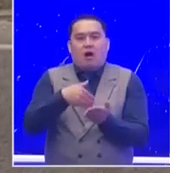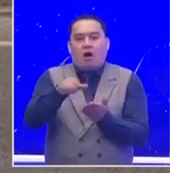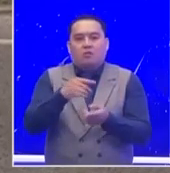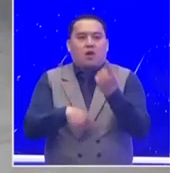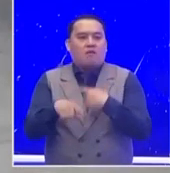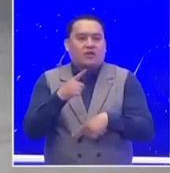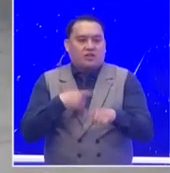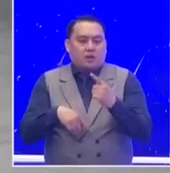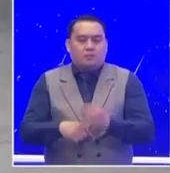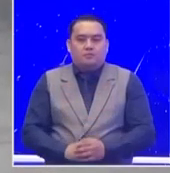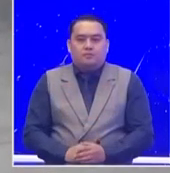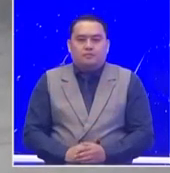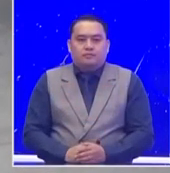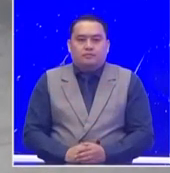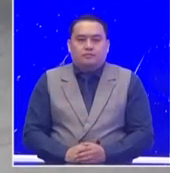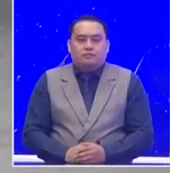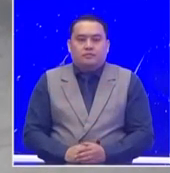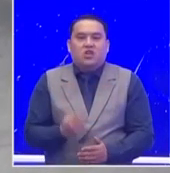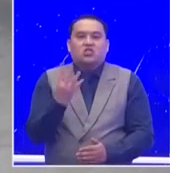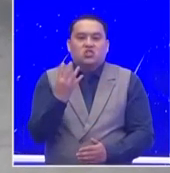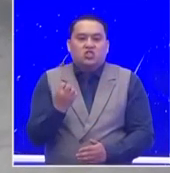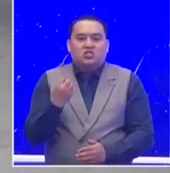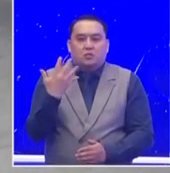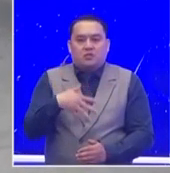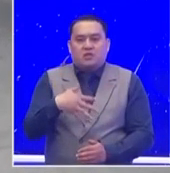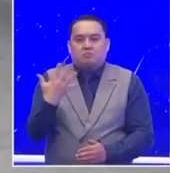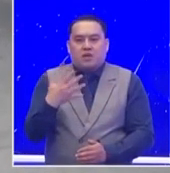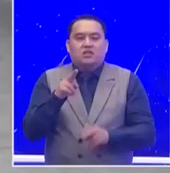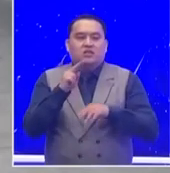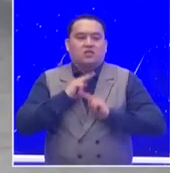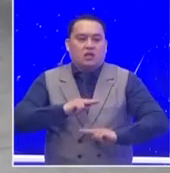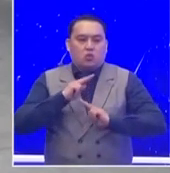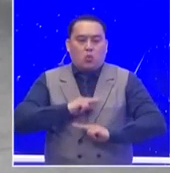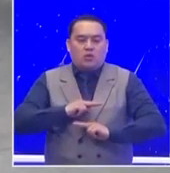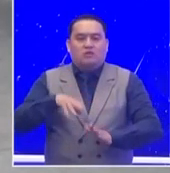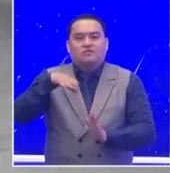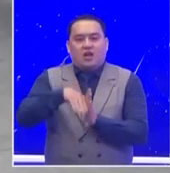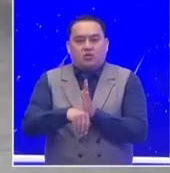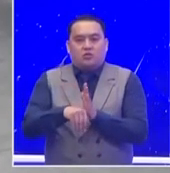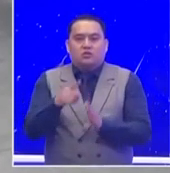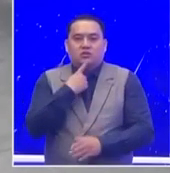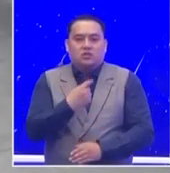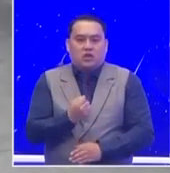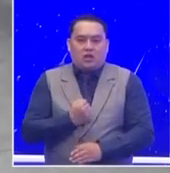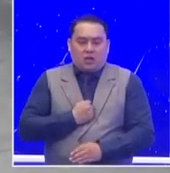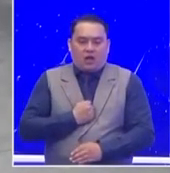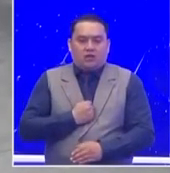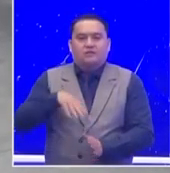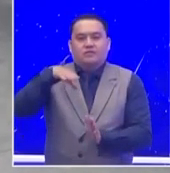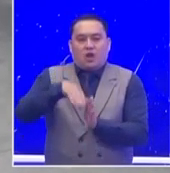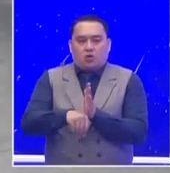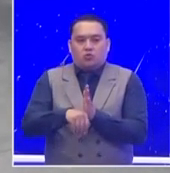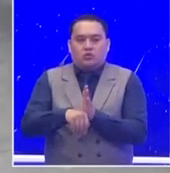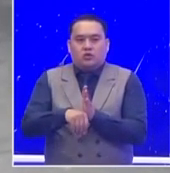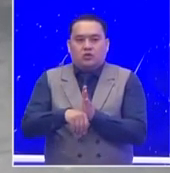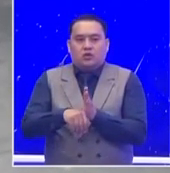вас обратно. Задействовано где-то 455 сотрудников. Также туда задействованы солдаты срочной службы вооруженных